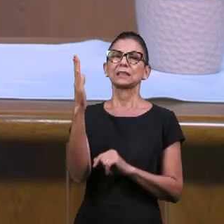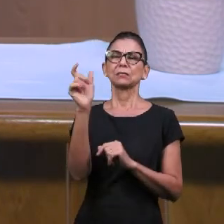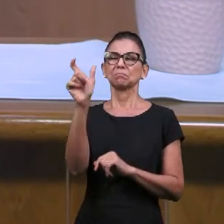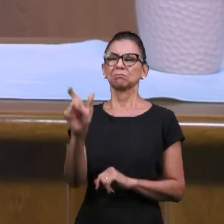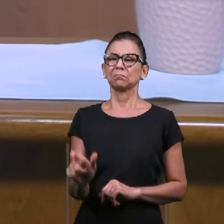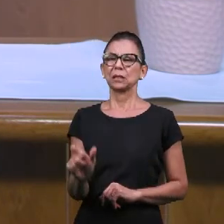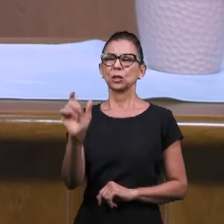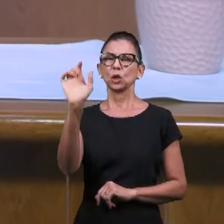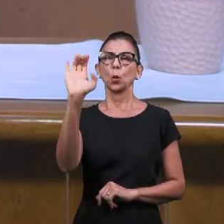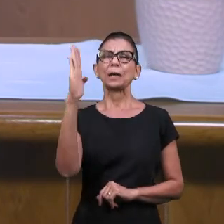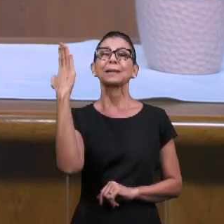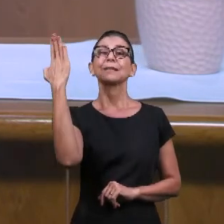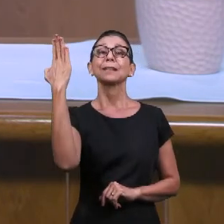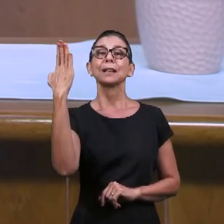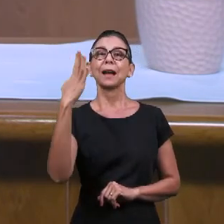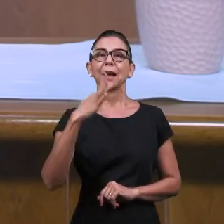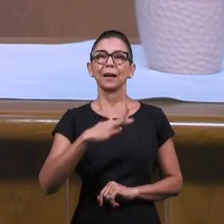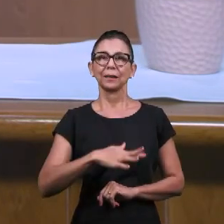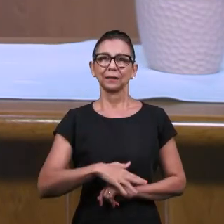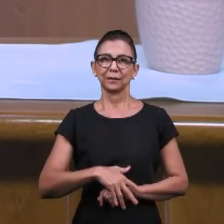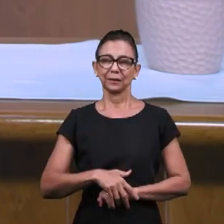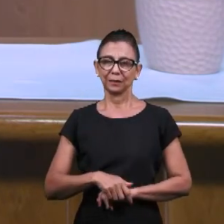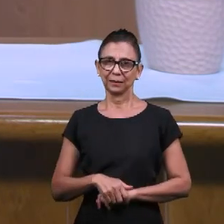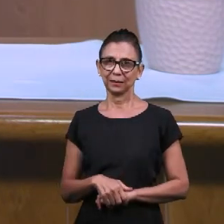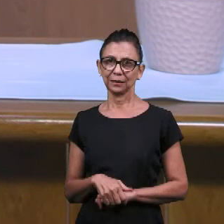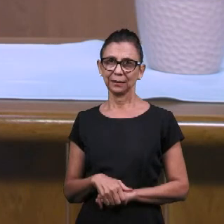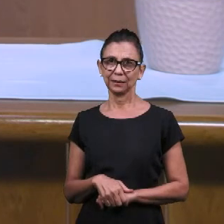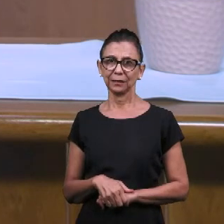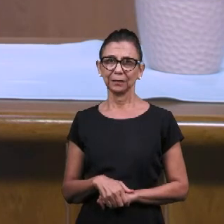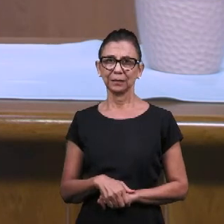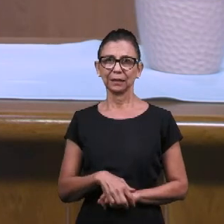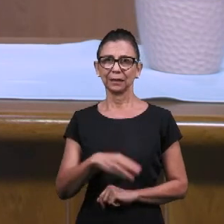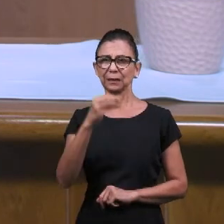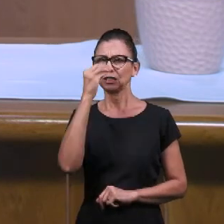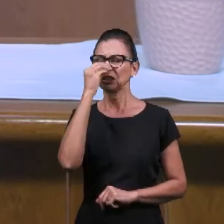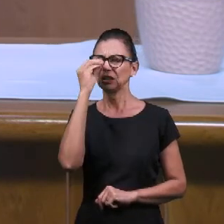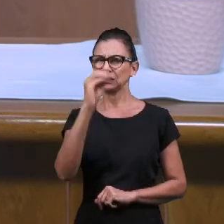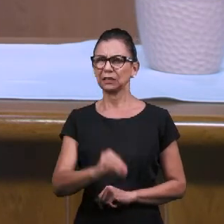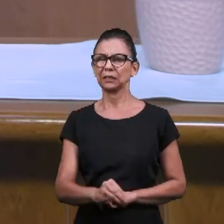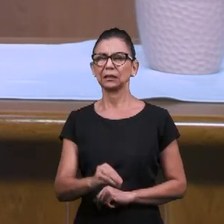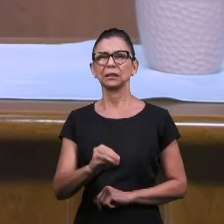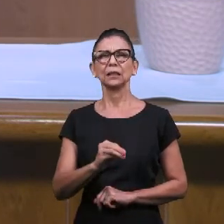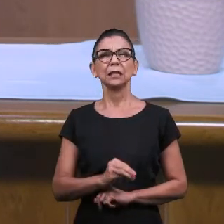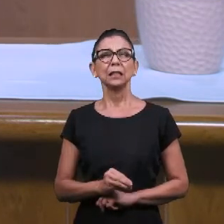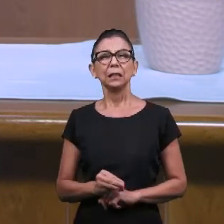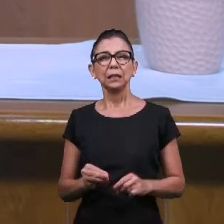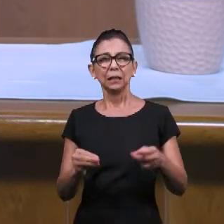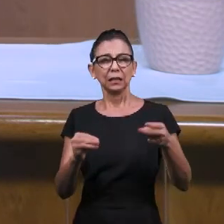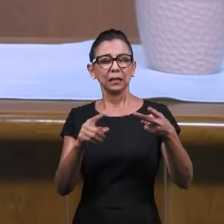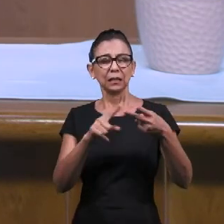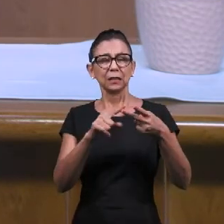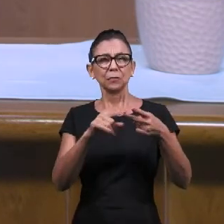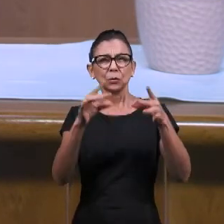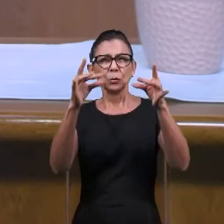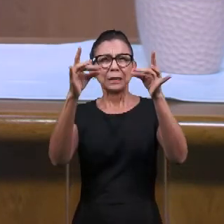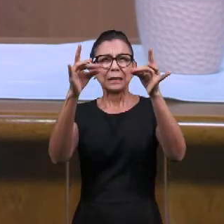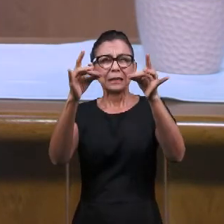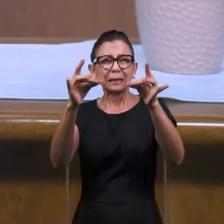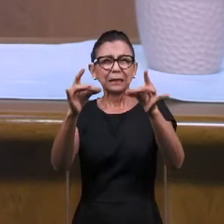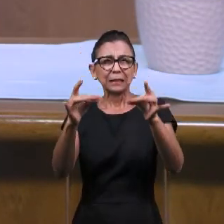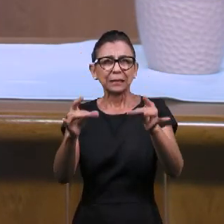Предательство поцелуя. Когда мы говорим об этом предательстве, мы говорим о том, кто